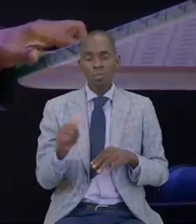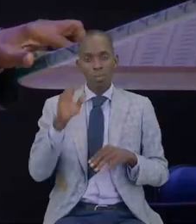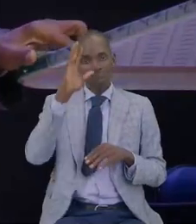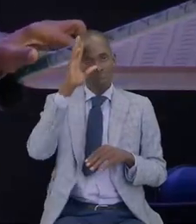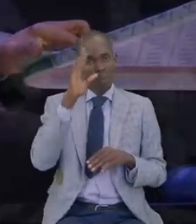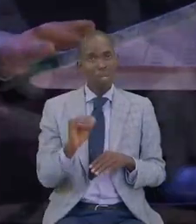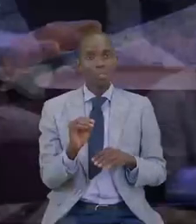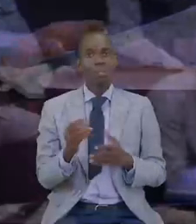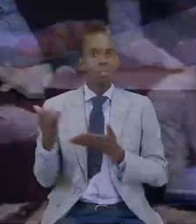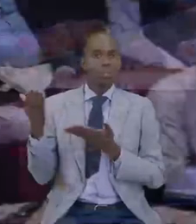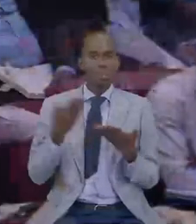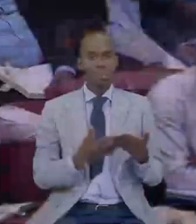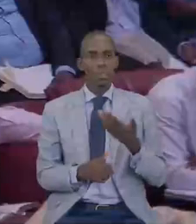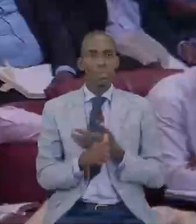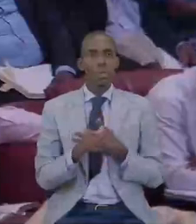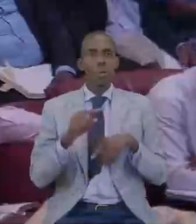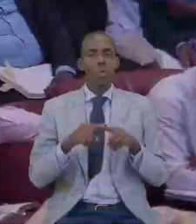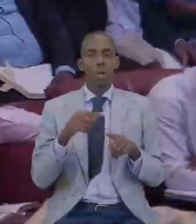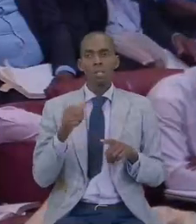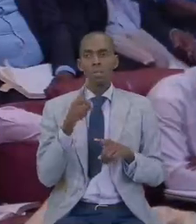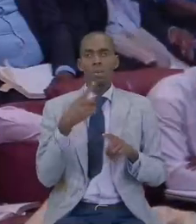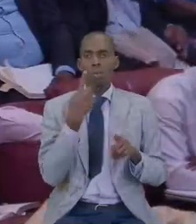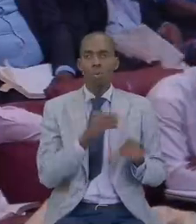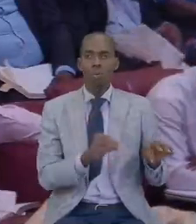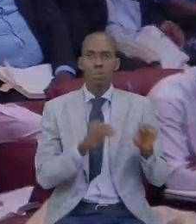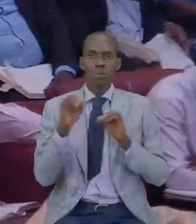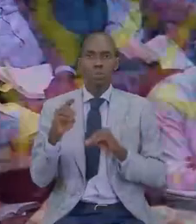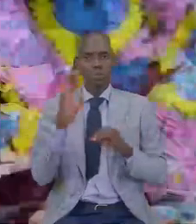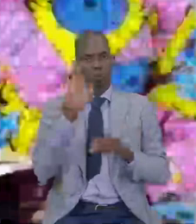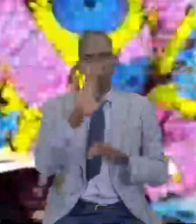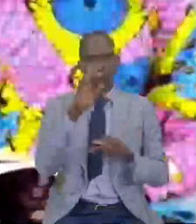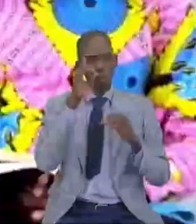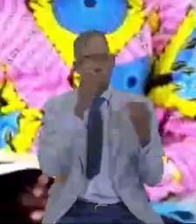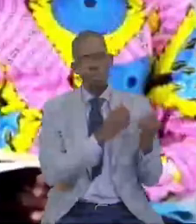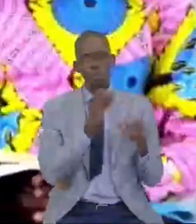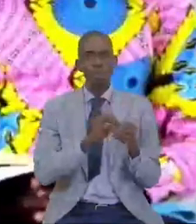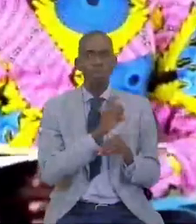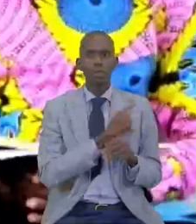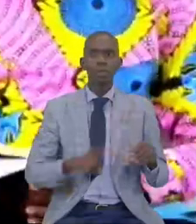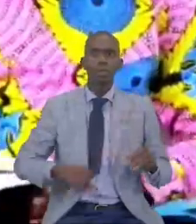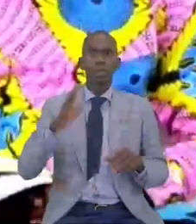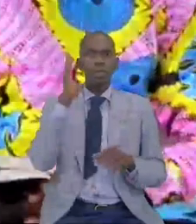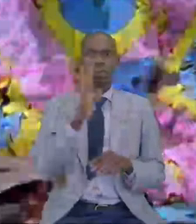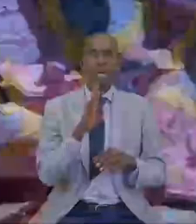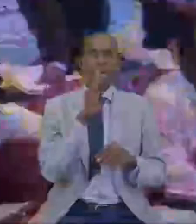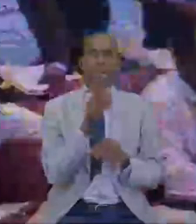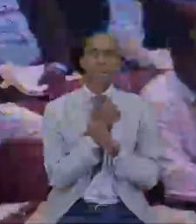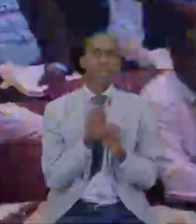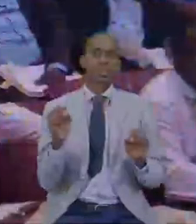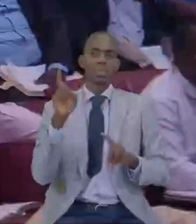en l'Éternel est protégé. Quelqu'un dit